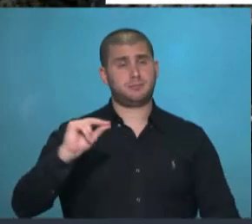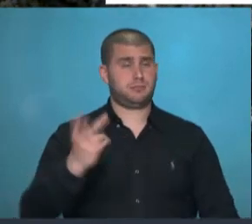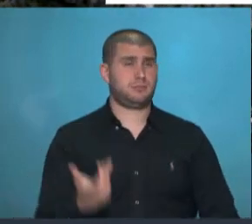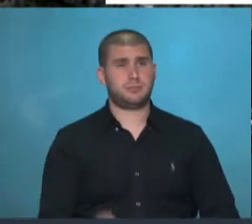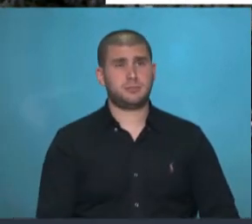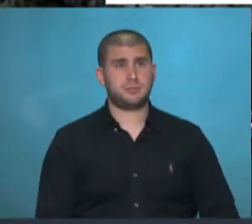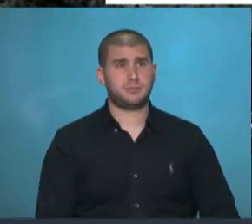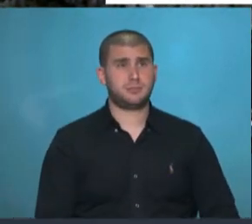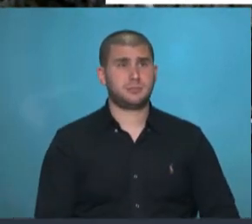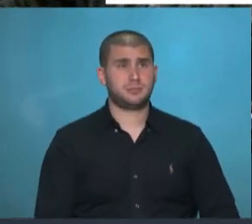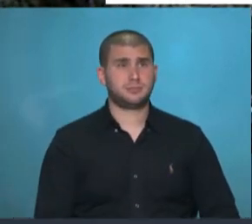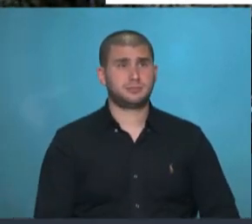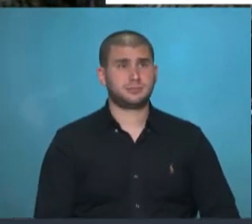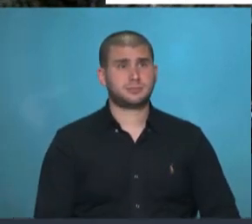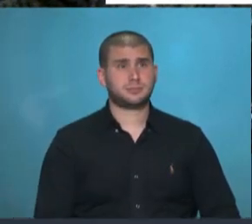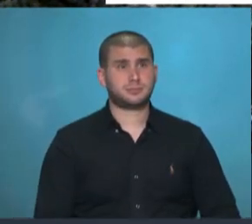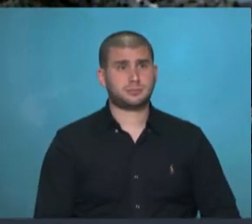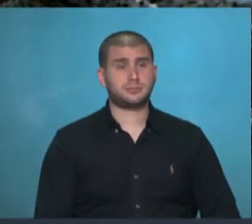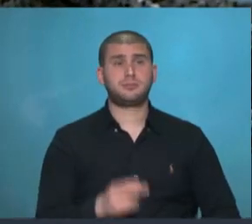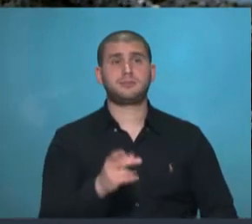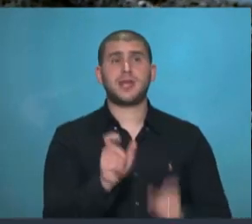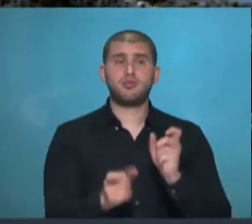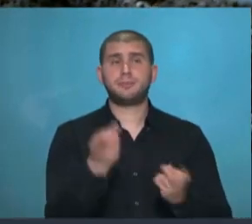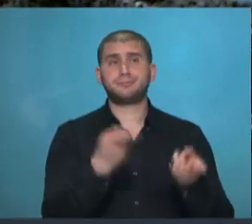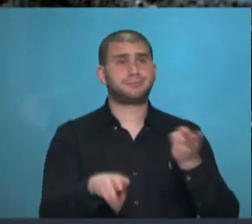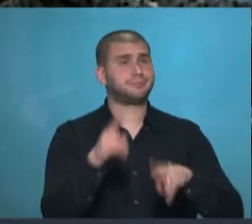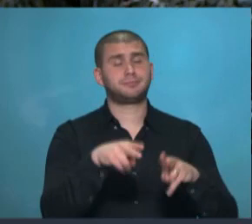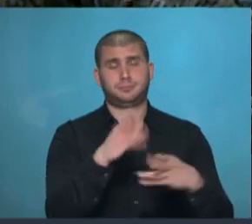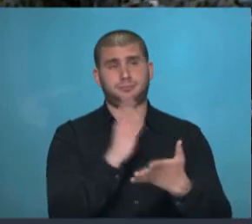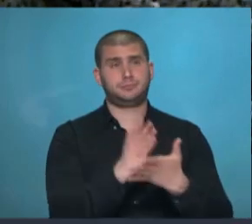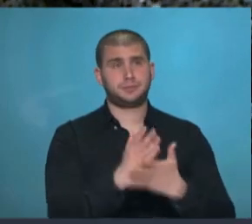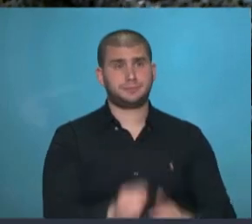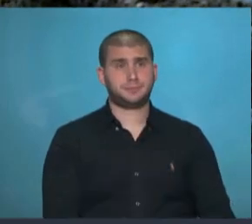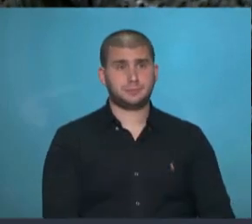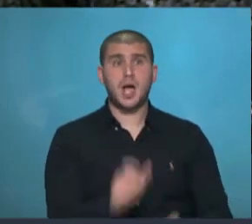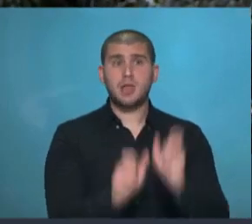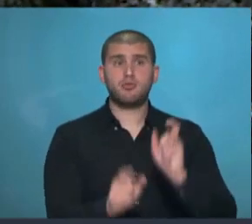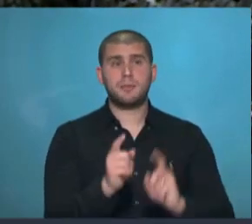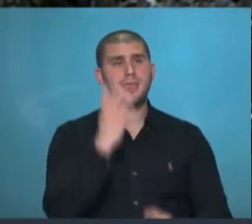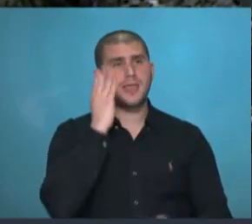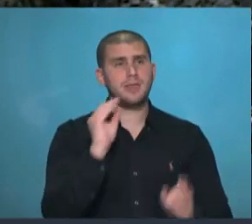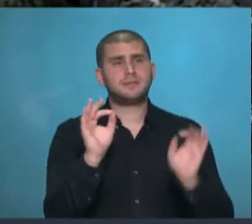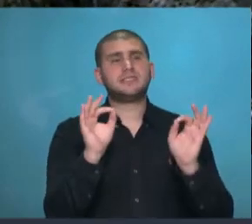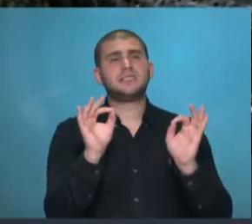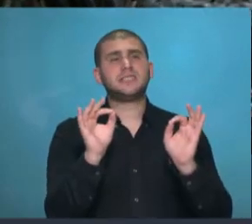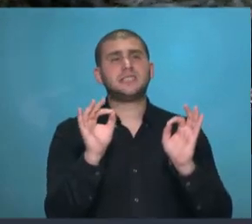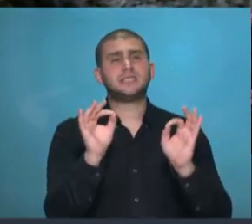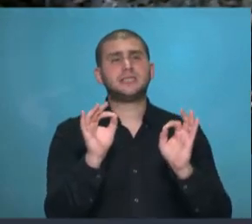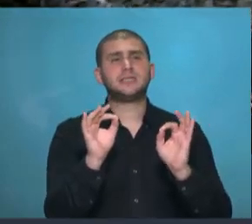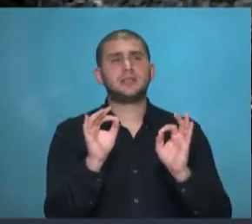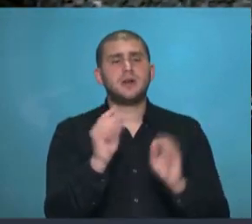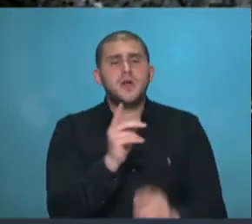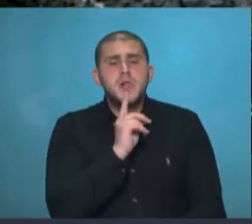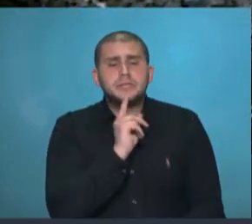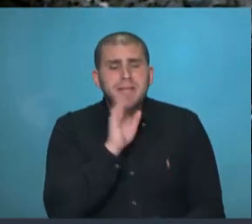שחלו כמוני, אנשים שהלכו לעולמם, אנשים שלא נהנו, לא